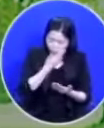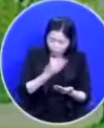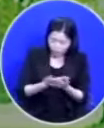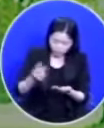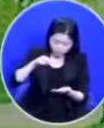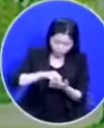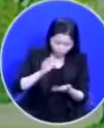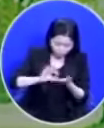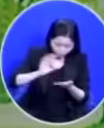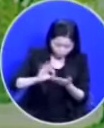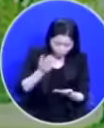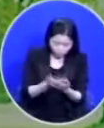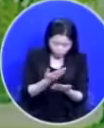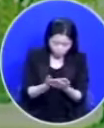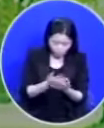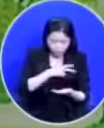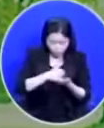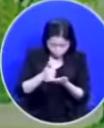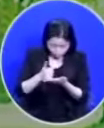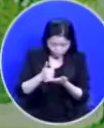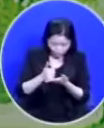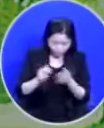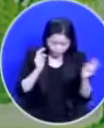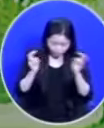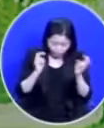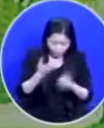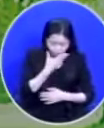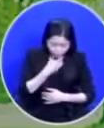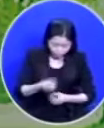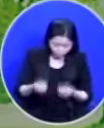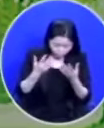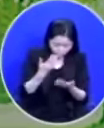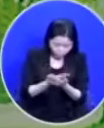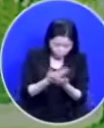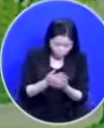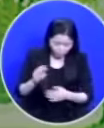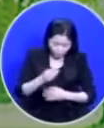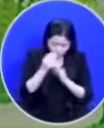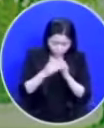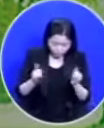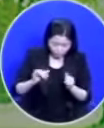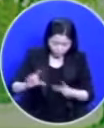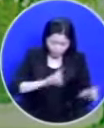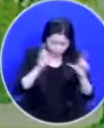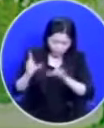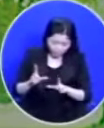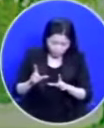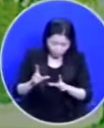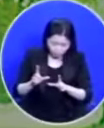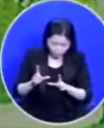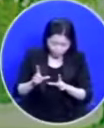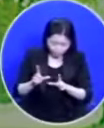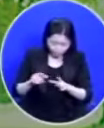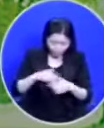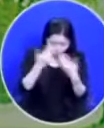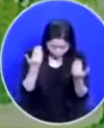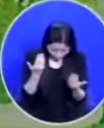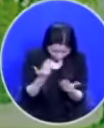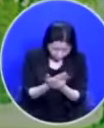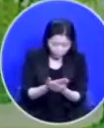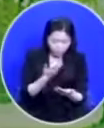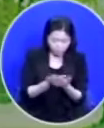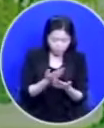써 주소서 주님 기업을 축복하소서 송도 들에 삶을 하나님 온 전개